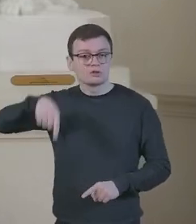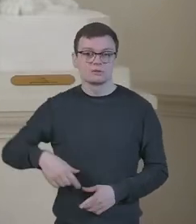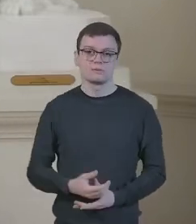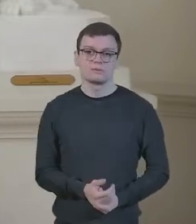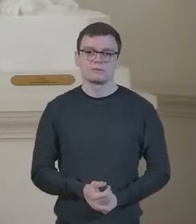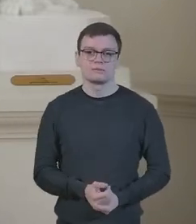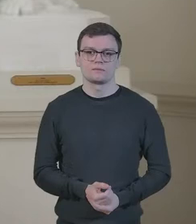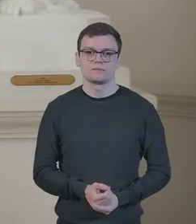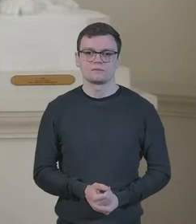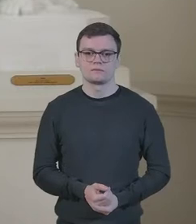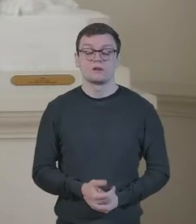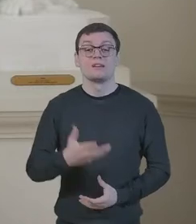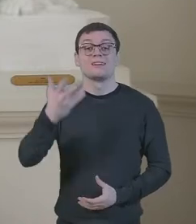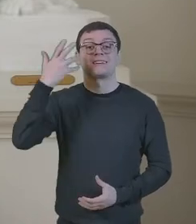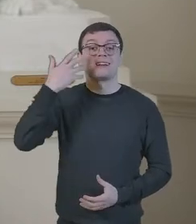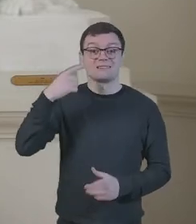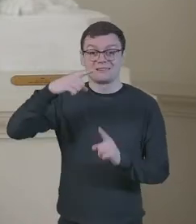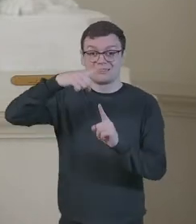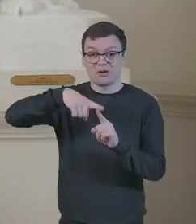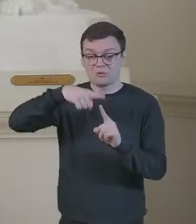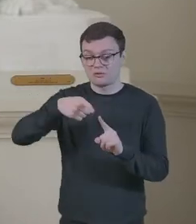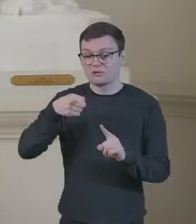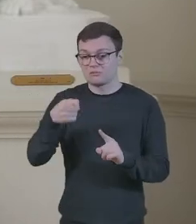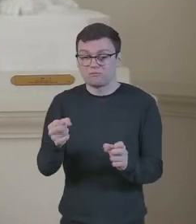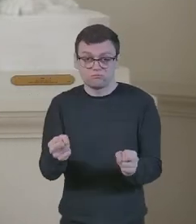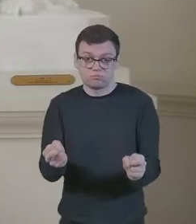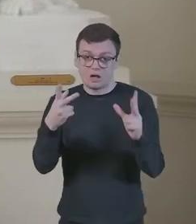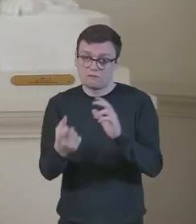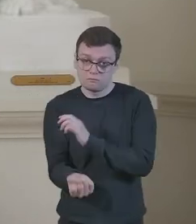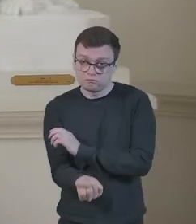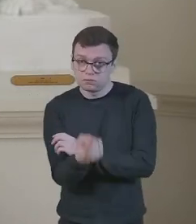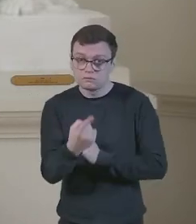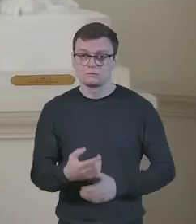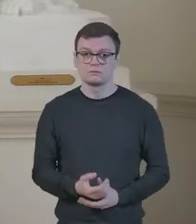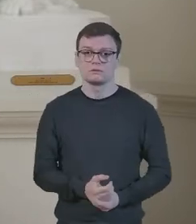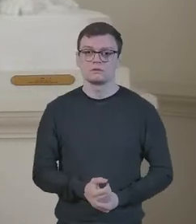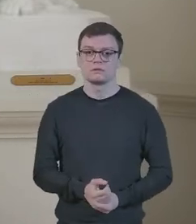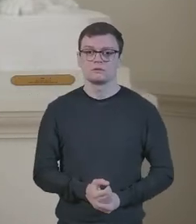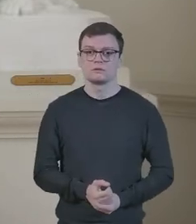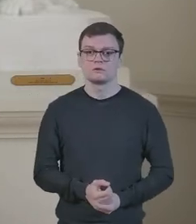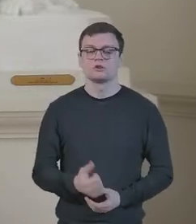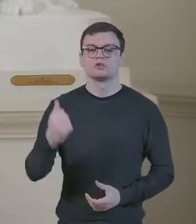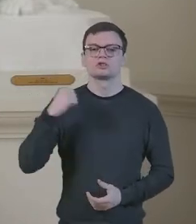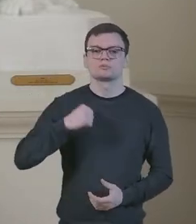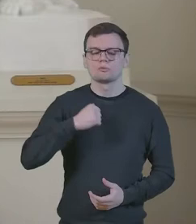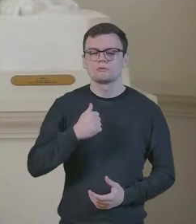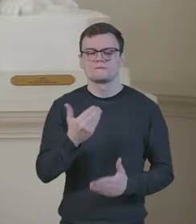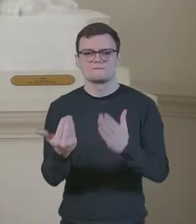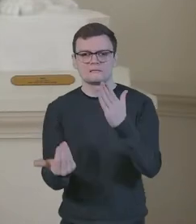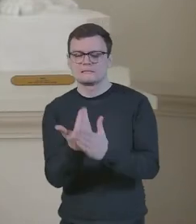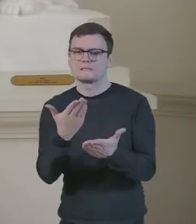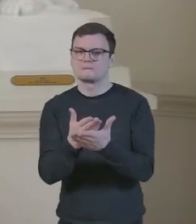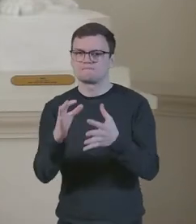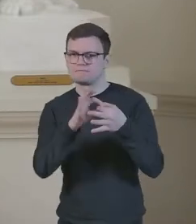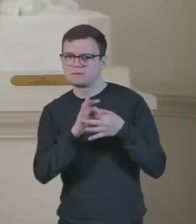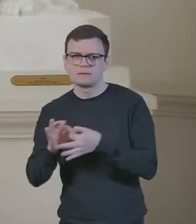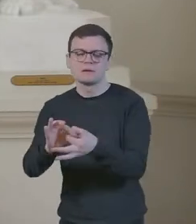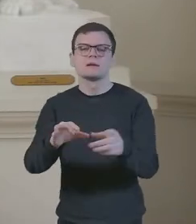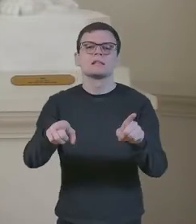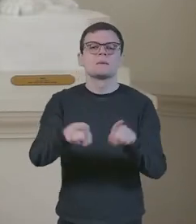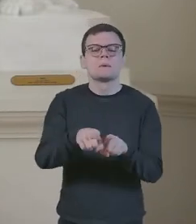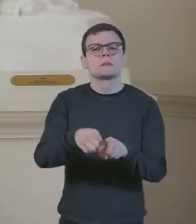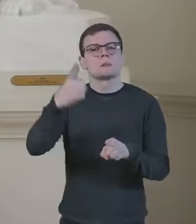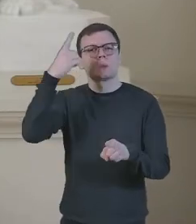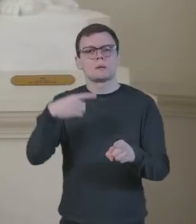kuomet gresia tautai tironija ir agresija, žmonės dar labiau susivienyje ir siekia nepriklausomybės. Ir